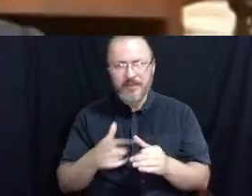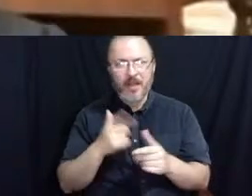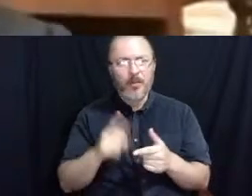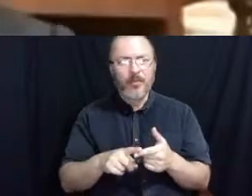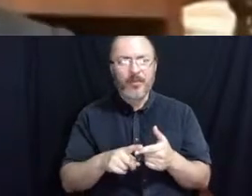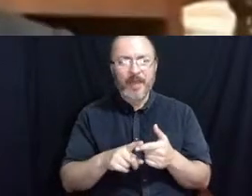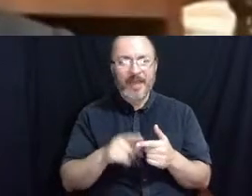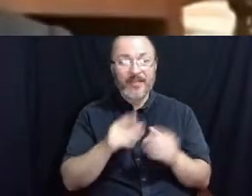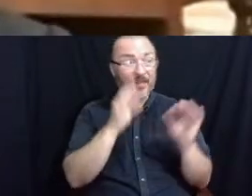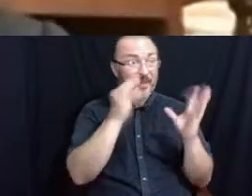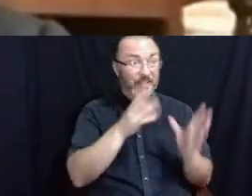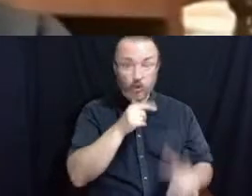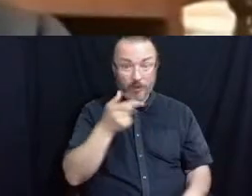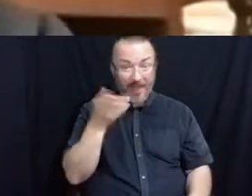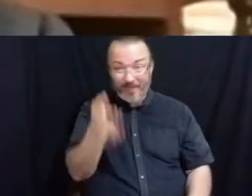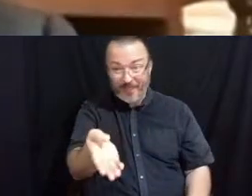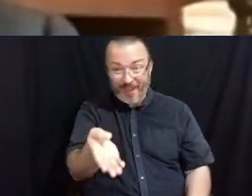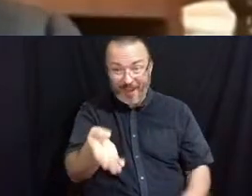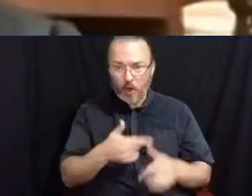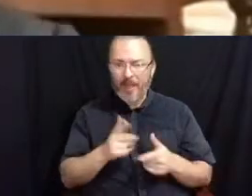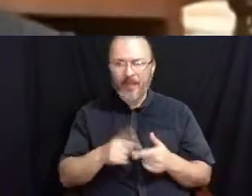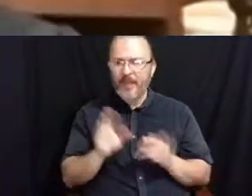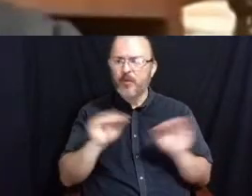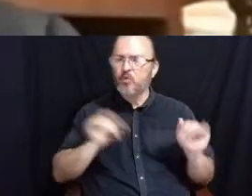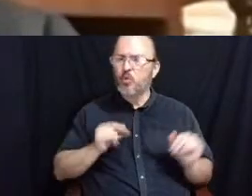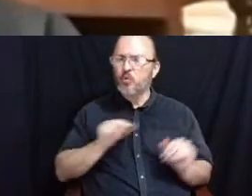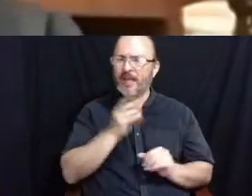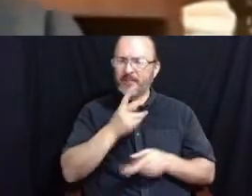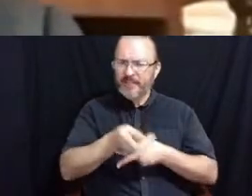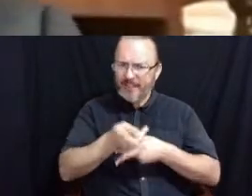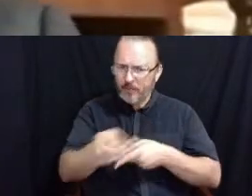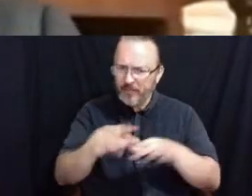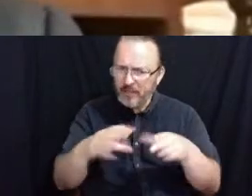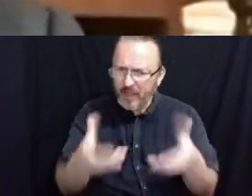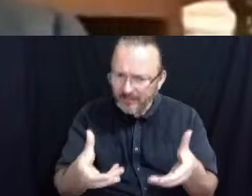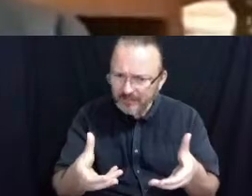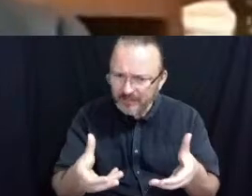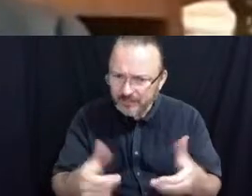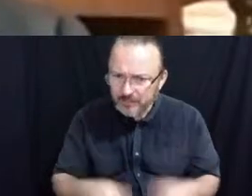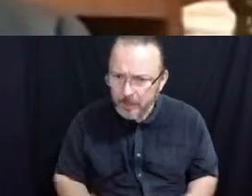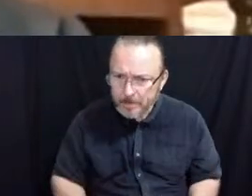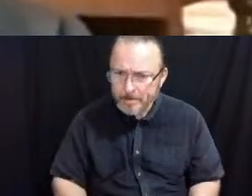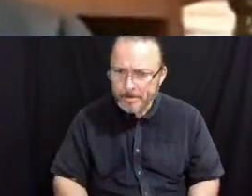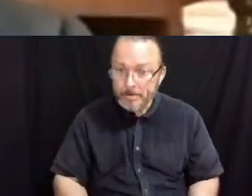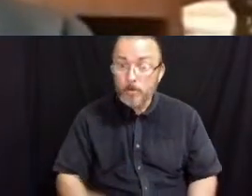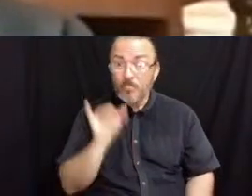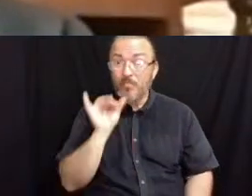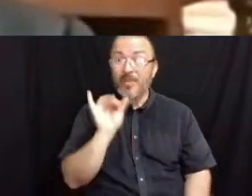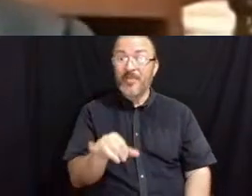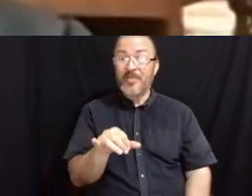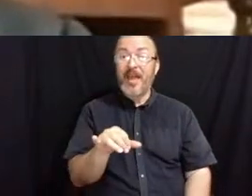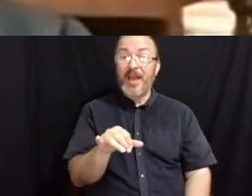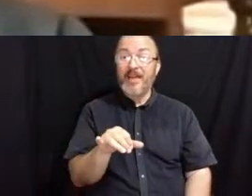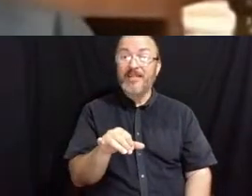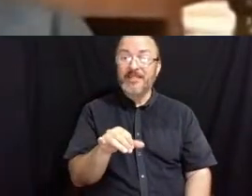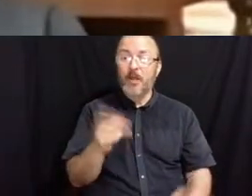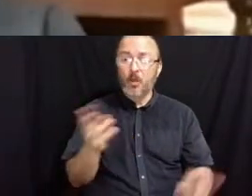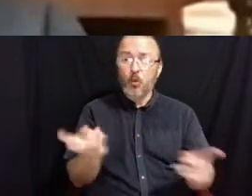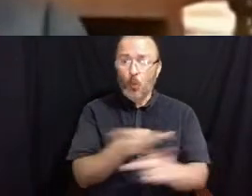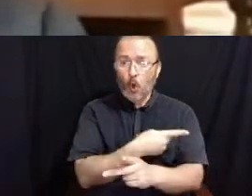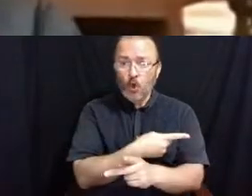un enseignant tombe malade, il n'y a pas de remplaçant pour s'occuper de cette salle de classe-là. Et la situation